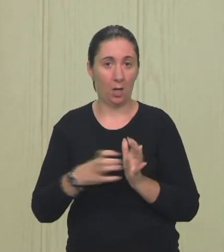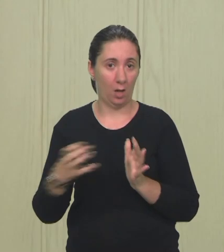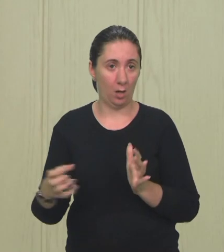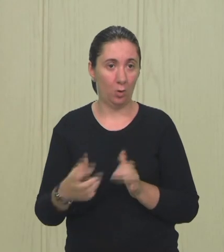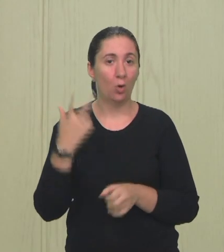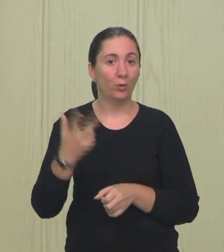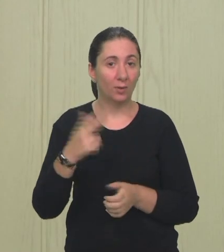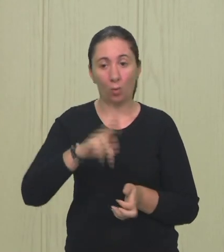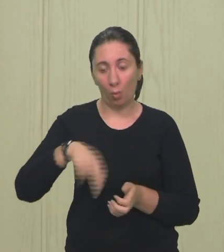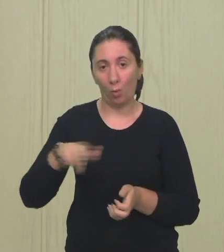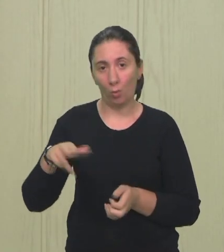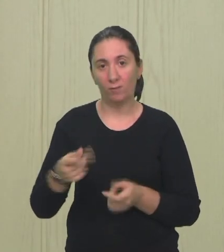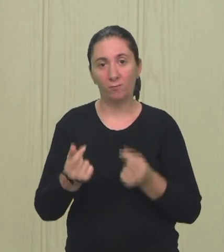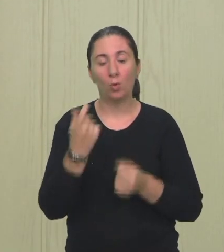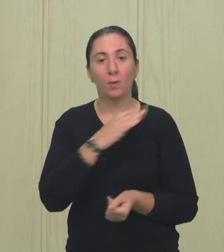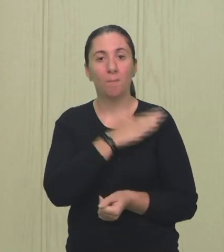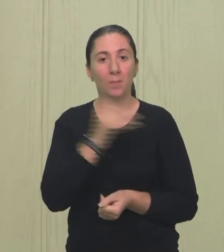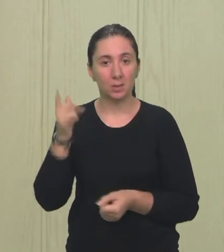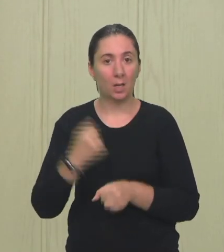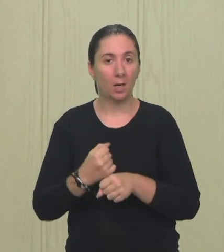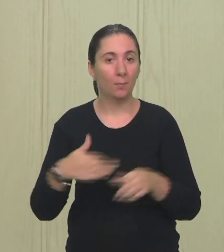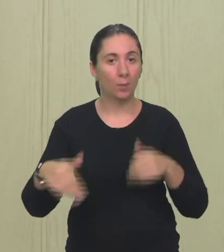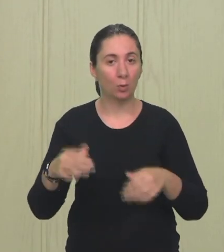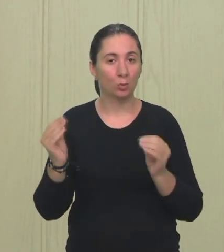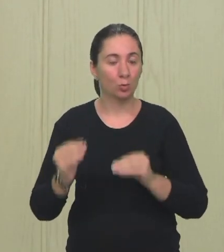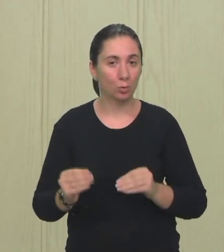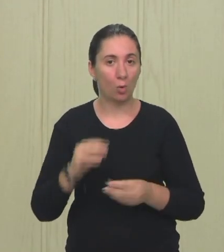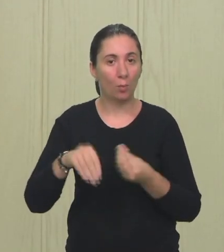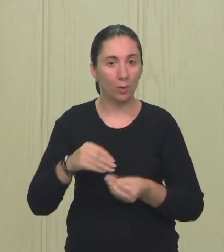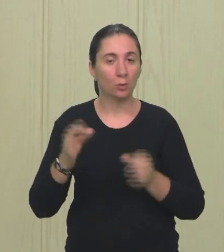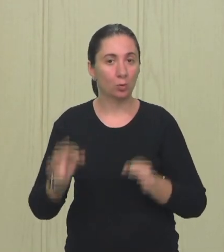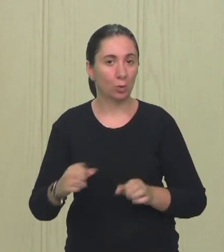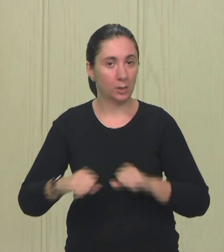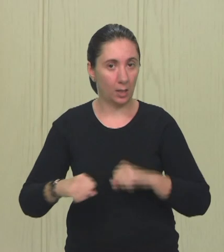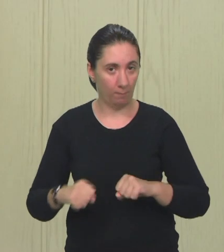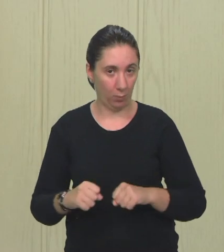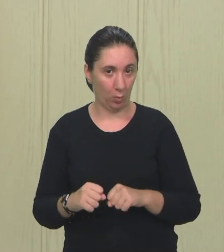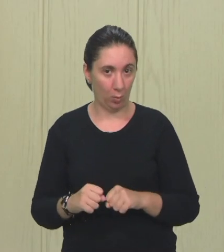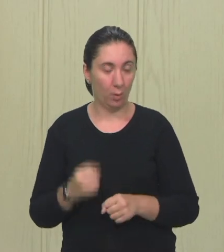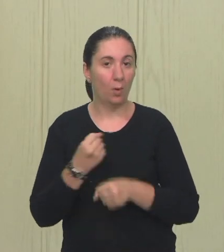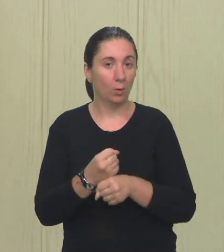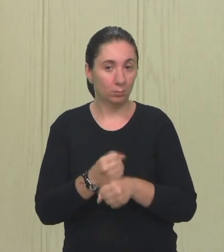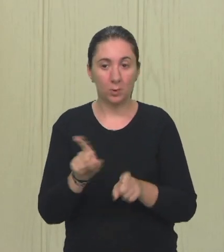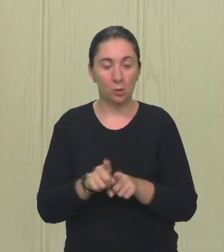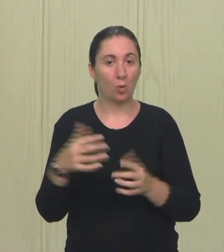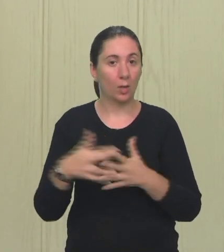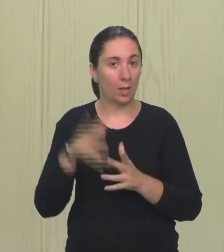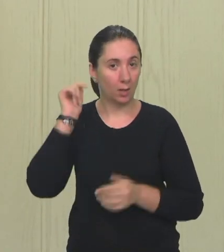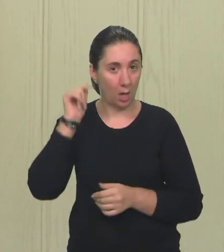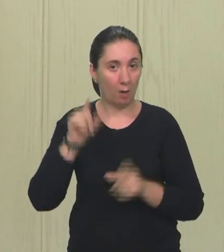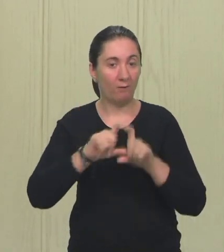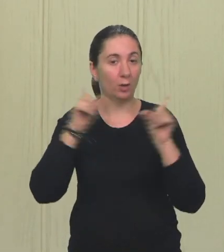ide na 3 godine, financiran je od Ministarstva rada, mirovinskog sustava, obitelji i socijalne politike, podupira nas grad Karlovac